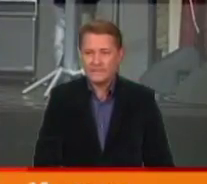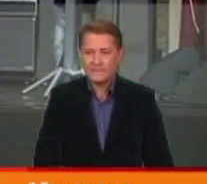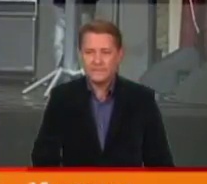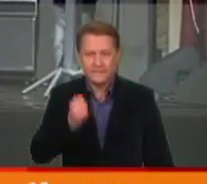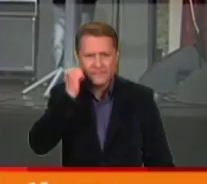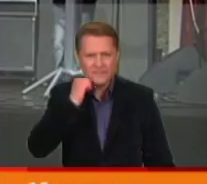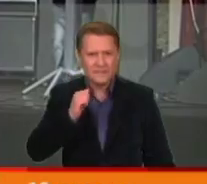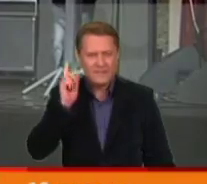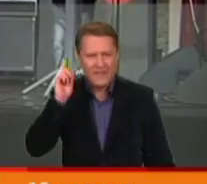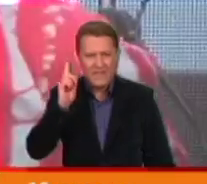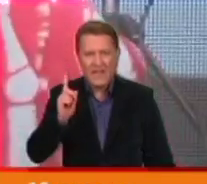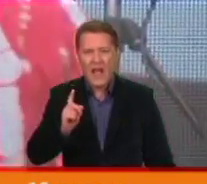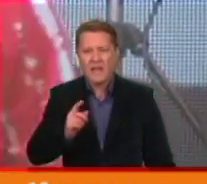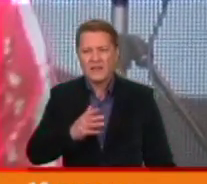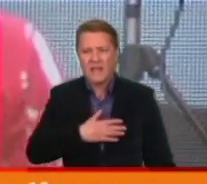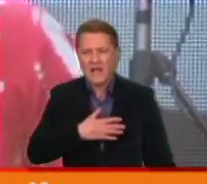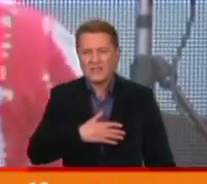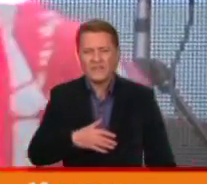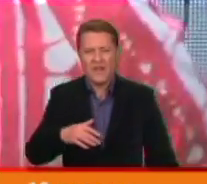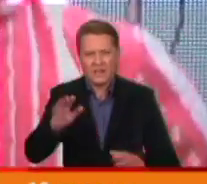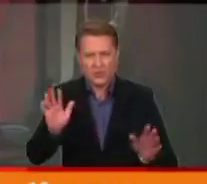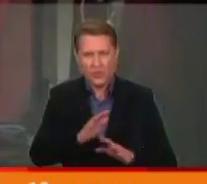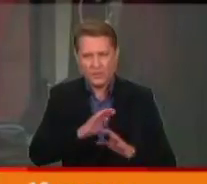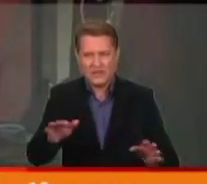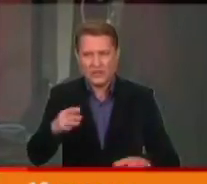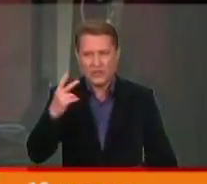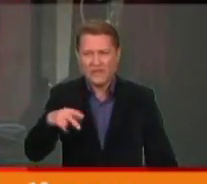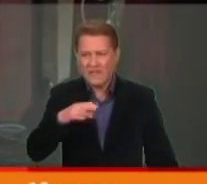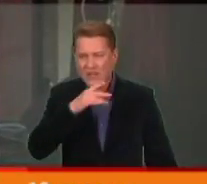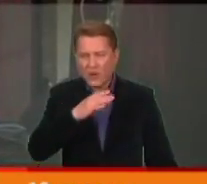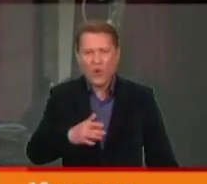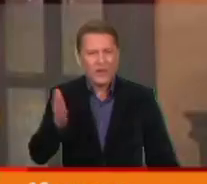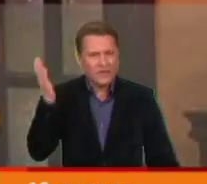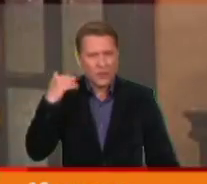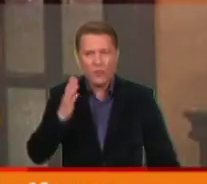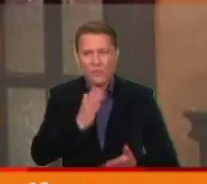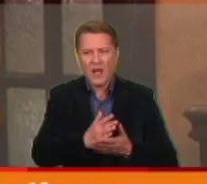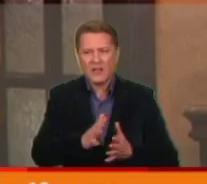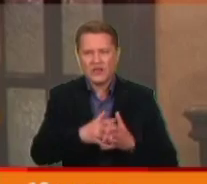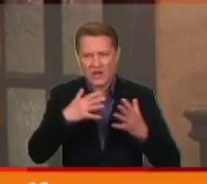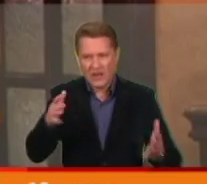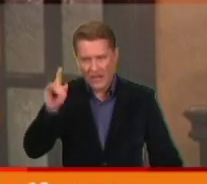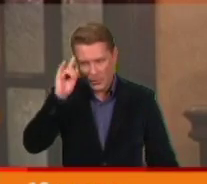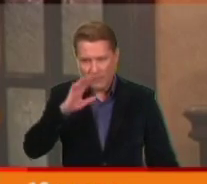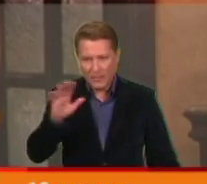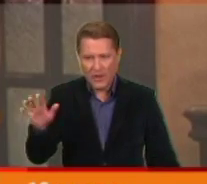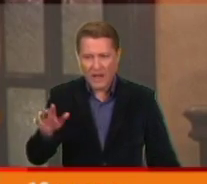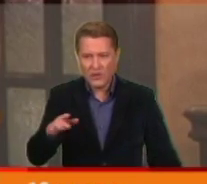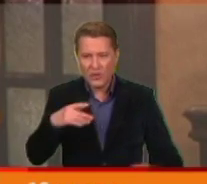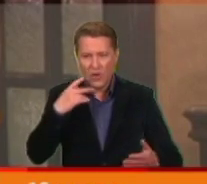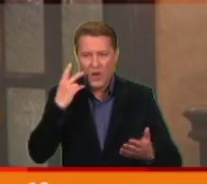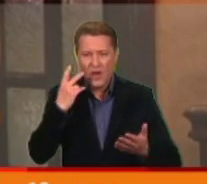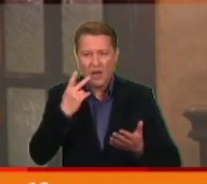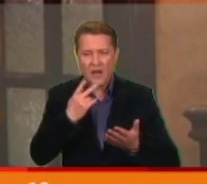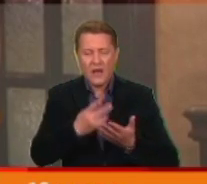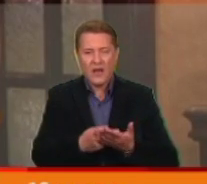Ветерани вітчизняного шоу-бізу 20 років тому вони мали шалену популярність. Показати, як ми зараз